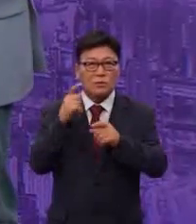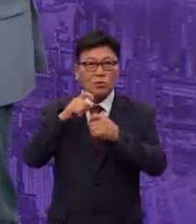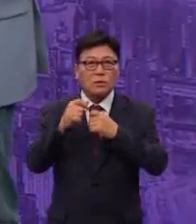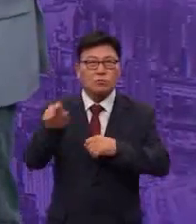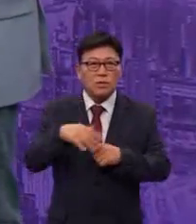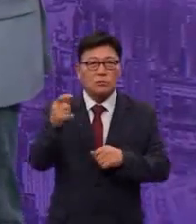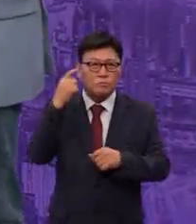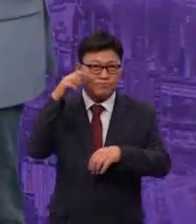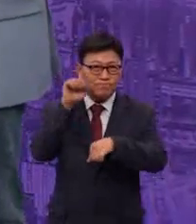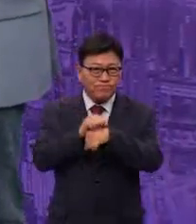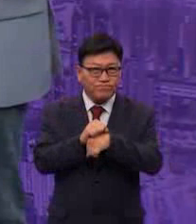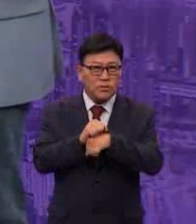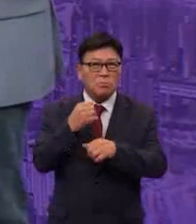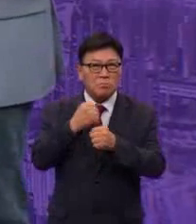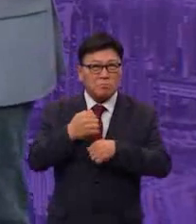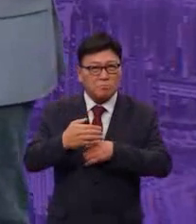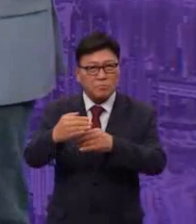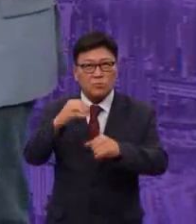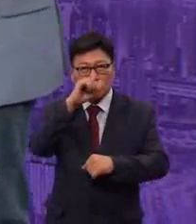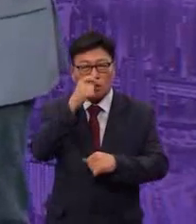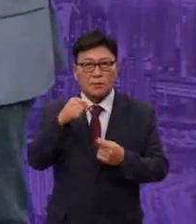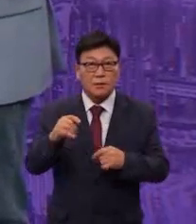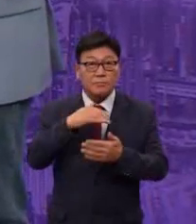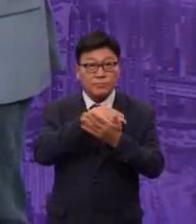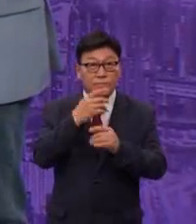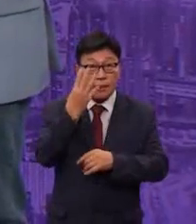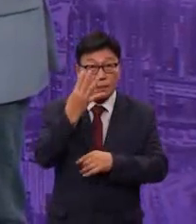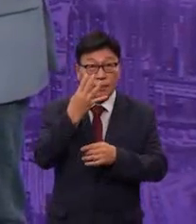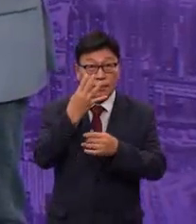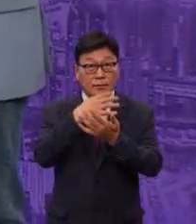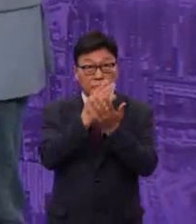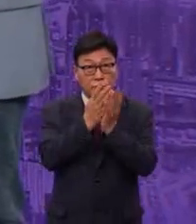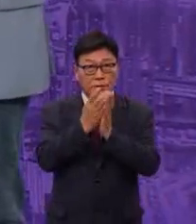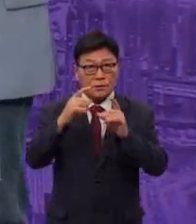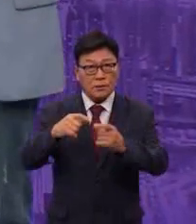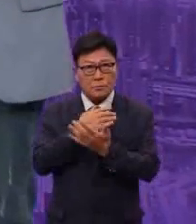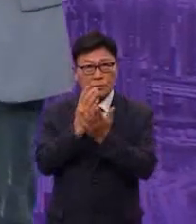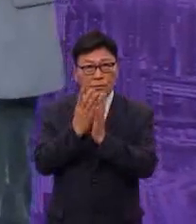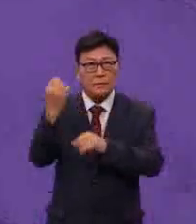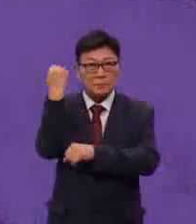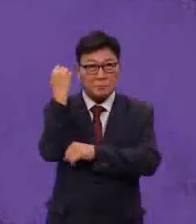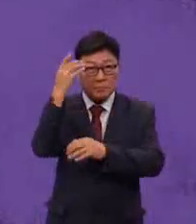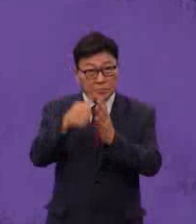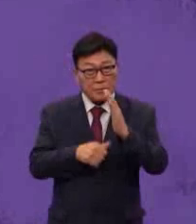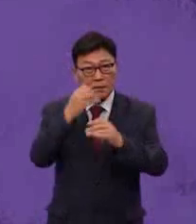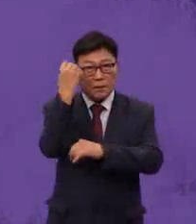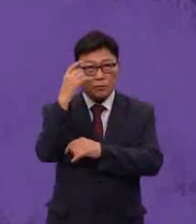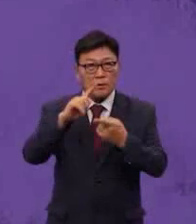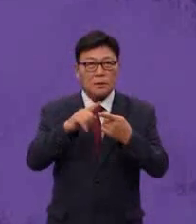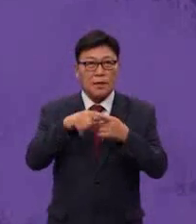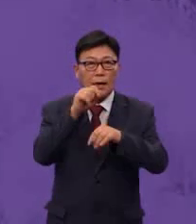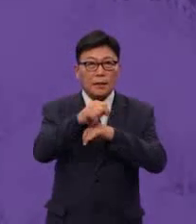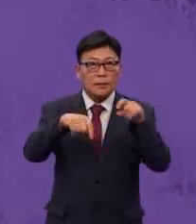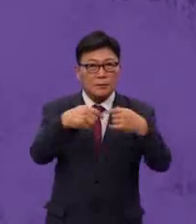여러분들께서 힘도 얻으시고 다 같이 고민해서 우리가 좀 슬기로운 지혜를 좀 만들어봤으면 좋겠습니다. 네. 네. 뭐 분야별 지역별 실패